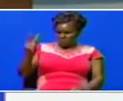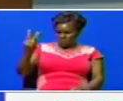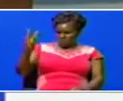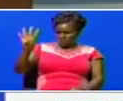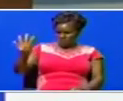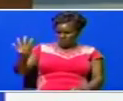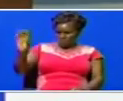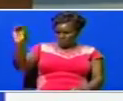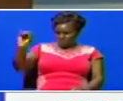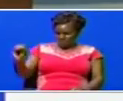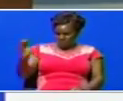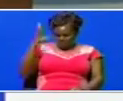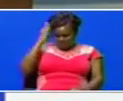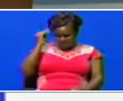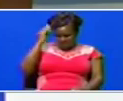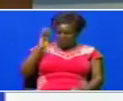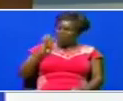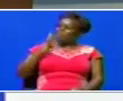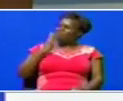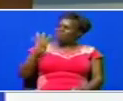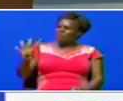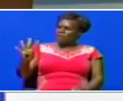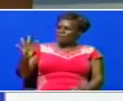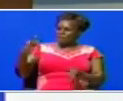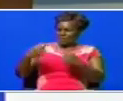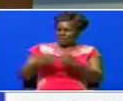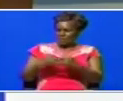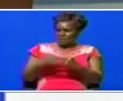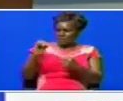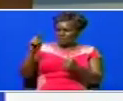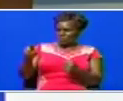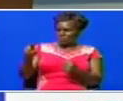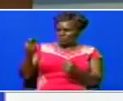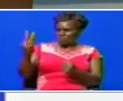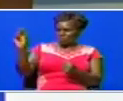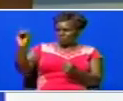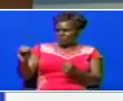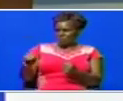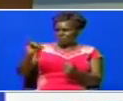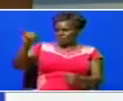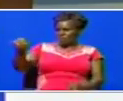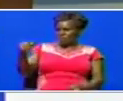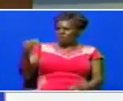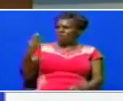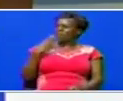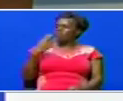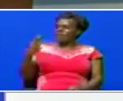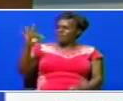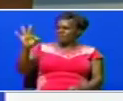0.24%. Mohamed Dida, 408, 0.12%. Shakalaka Jirongo,